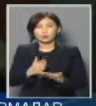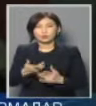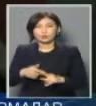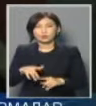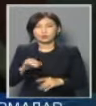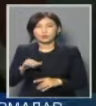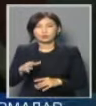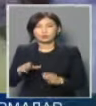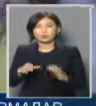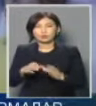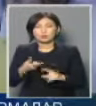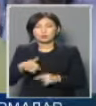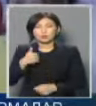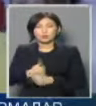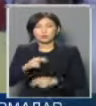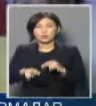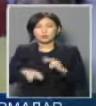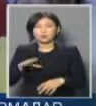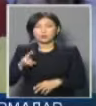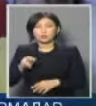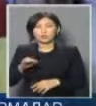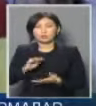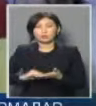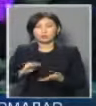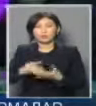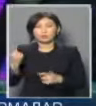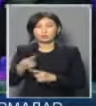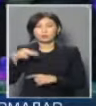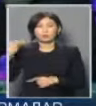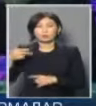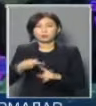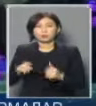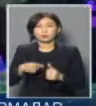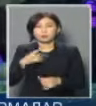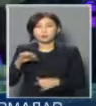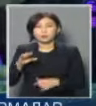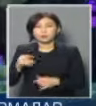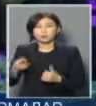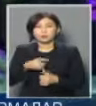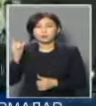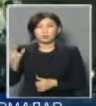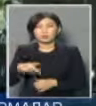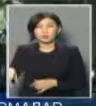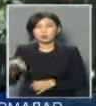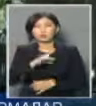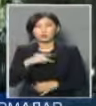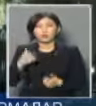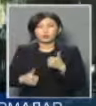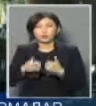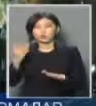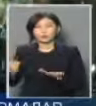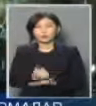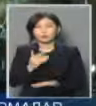туралы Сармат ансамбілінің негізін қалаушы композитор, тұңғыш президент елбасы стипендиясының иегері, республикалық